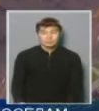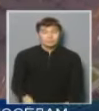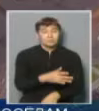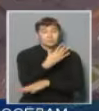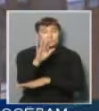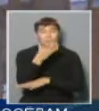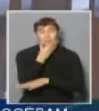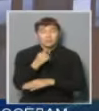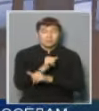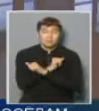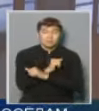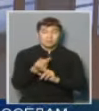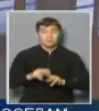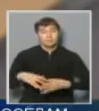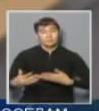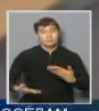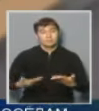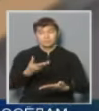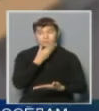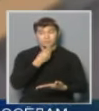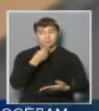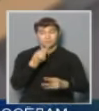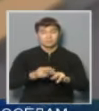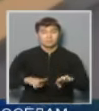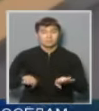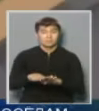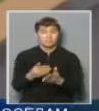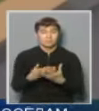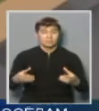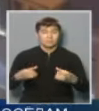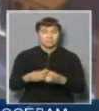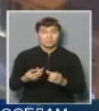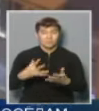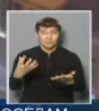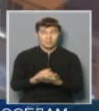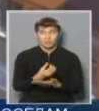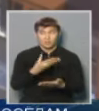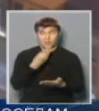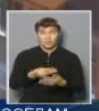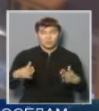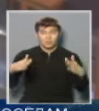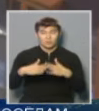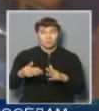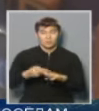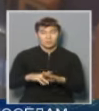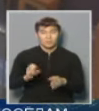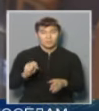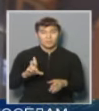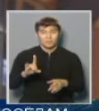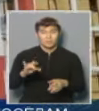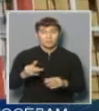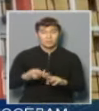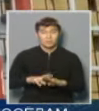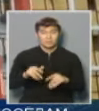озеленением, зоны отдыха и пеших прогулок, ландшафтный дизайн. Вся эта роскошь нашла свое сочетание в жилом комплексе «Оброй